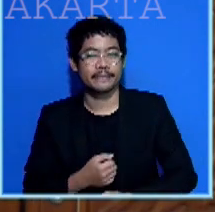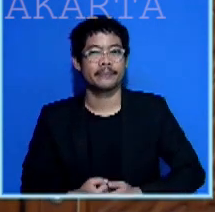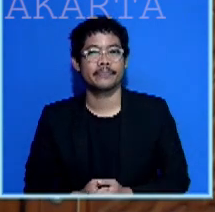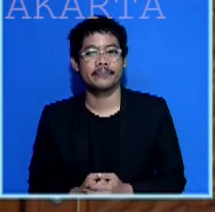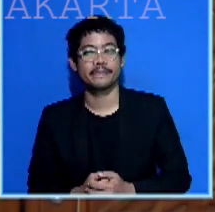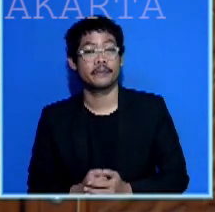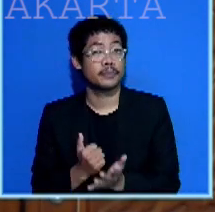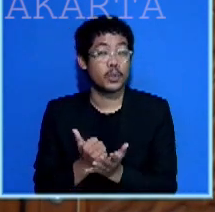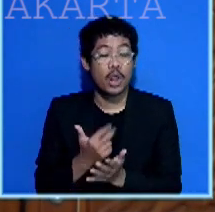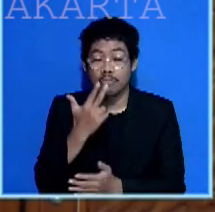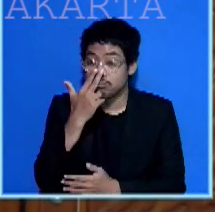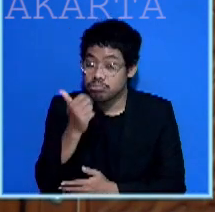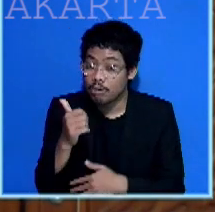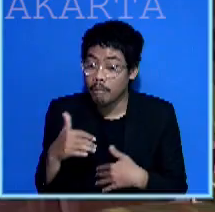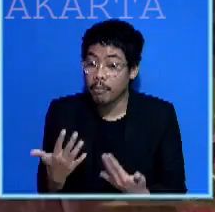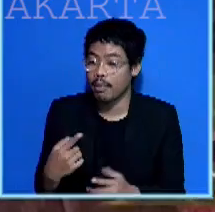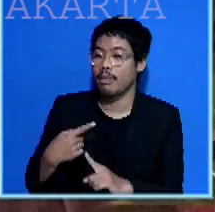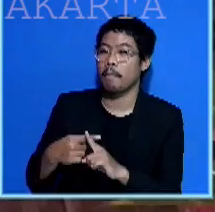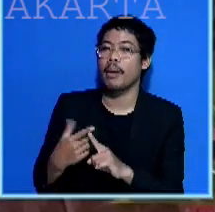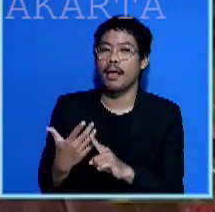bleger ingkang endah dipun tingali.